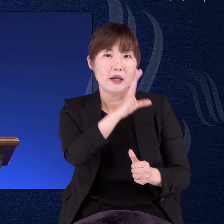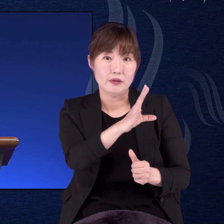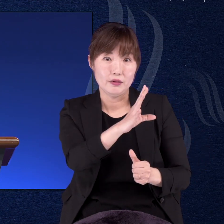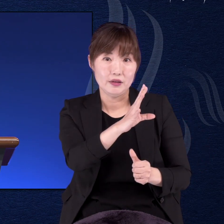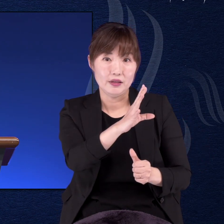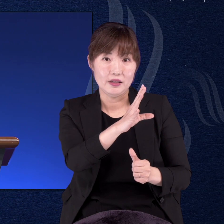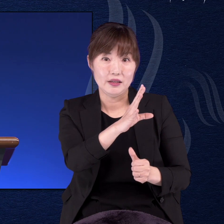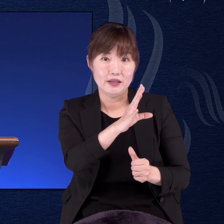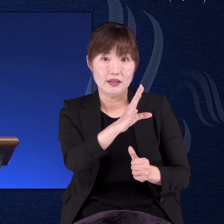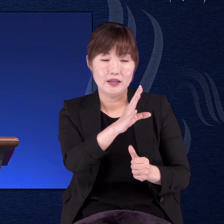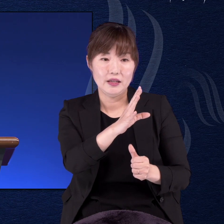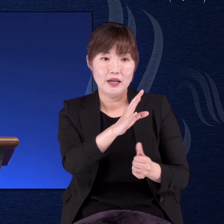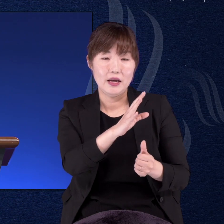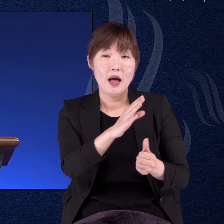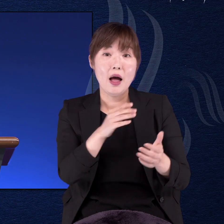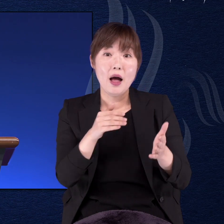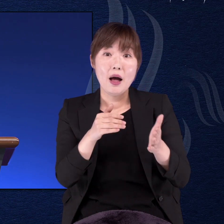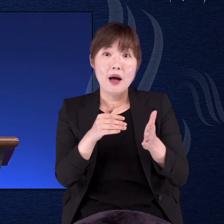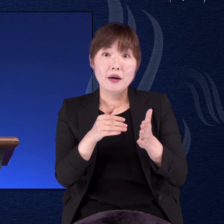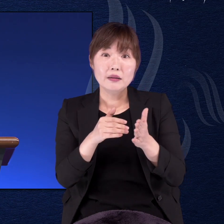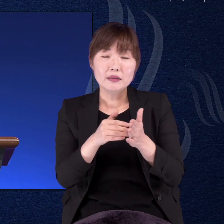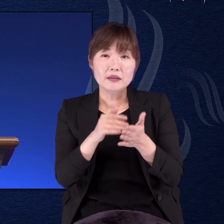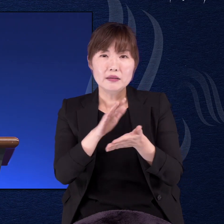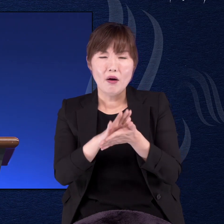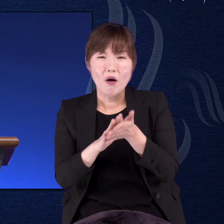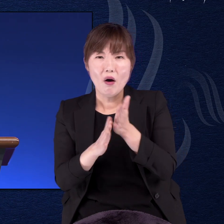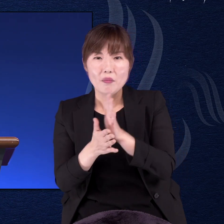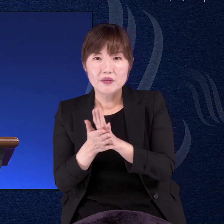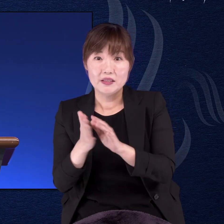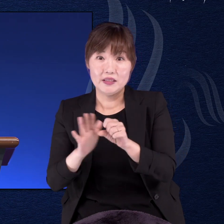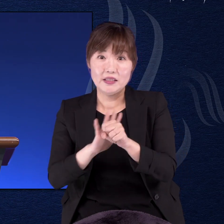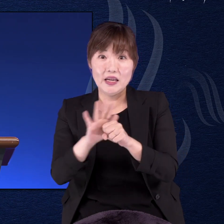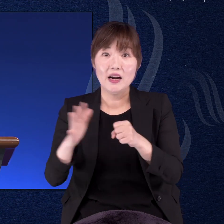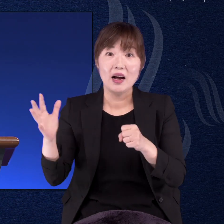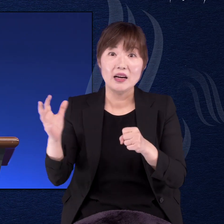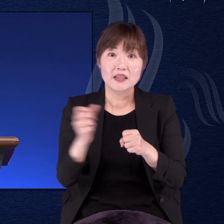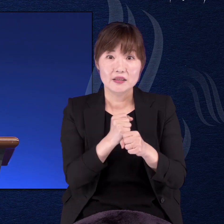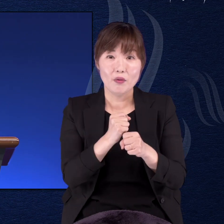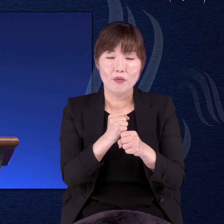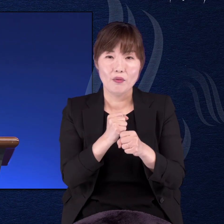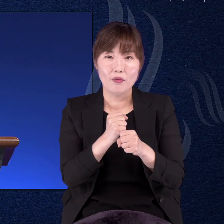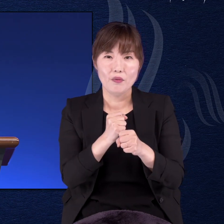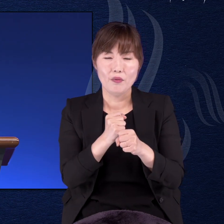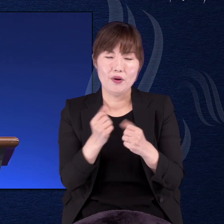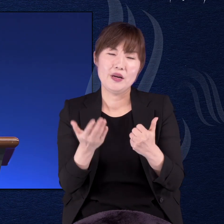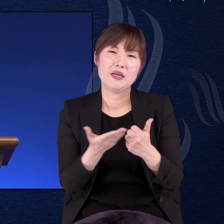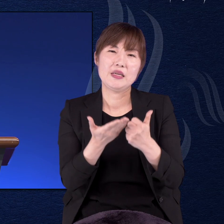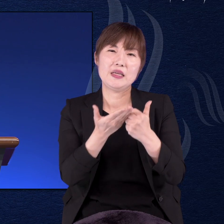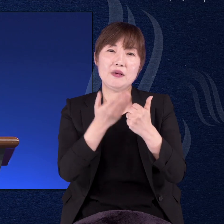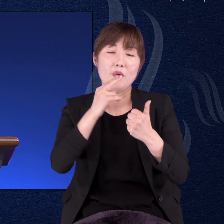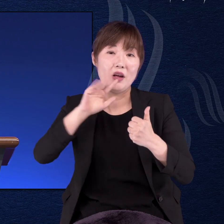주신 말씀은 성경밖에 없잖아요. 우리는 이 변치 않는 진리로